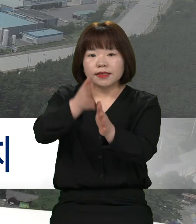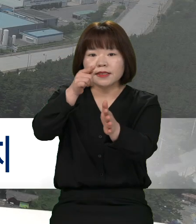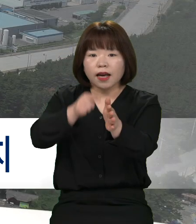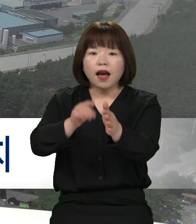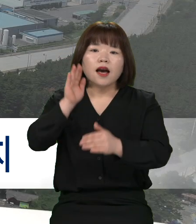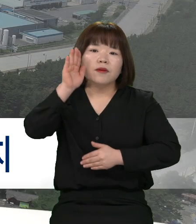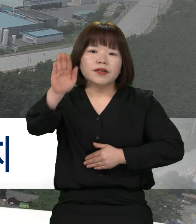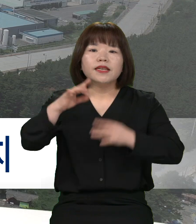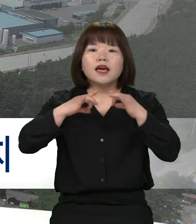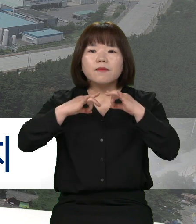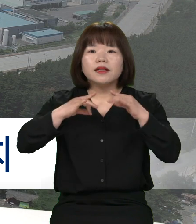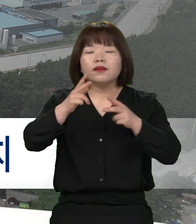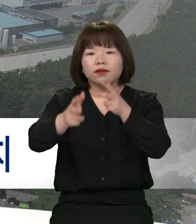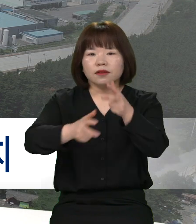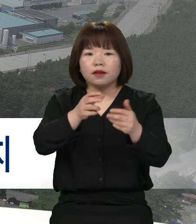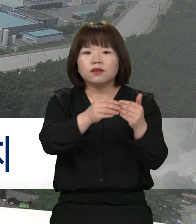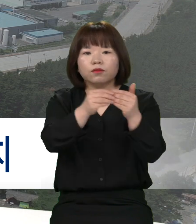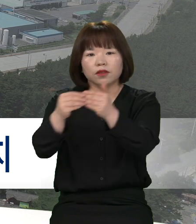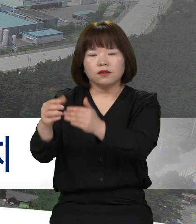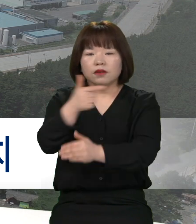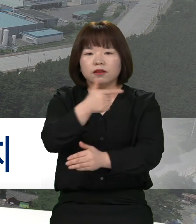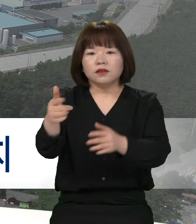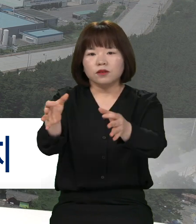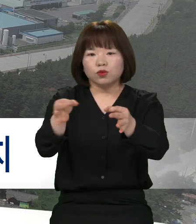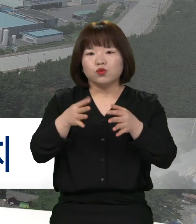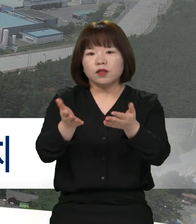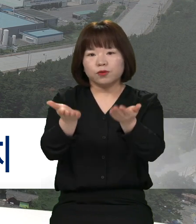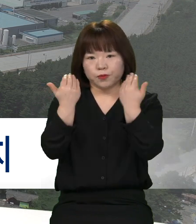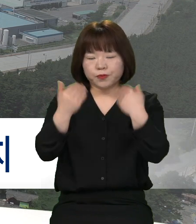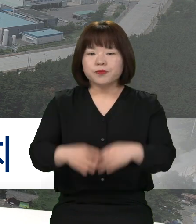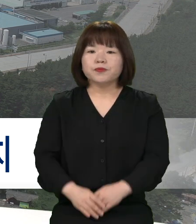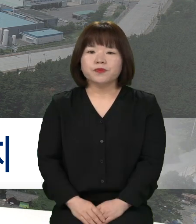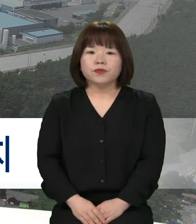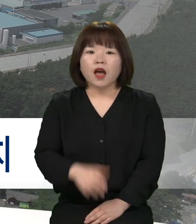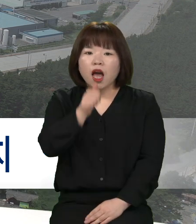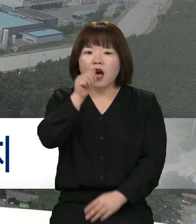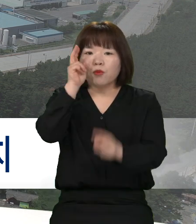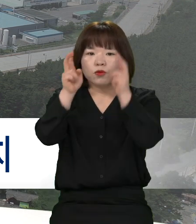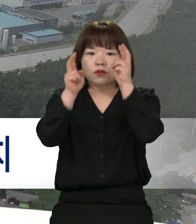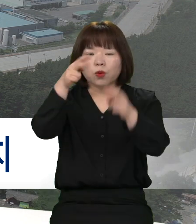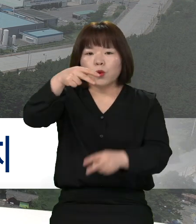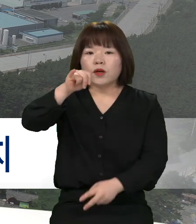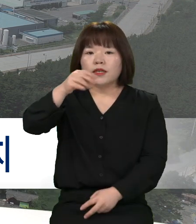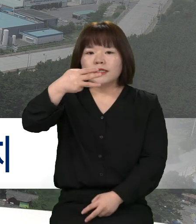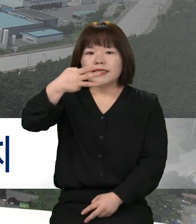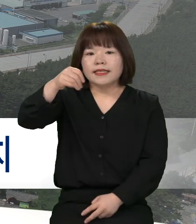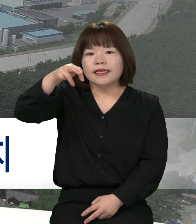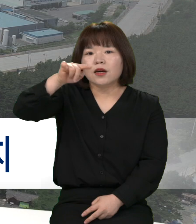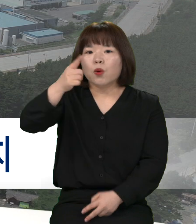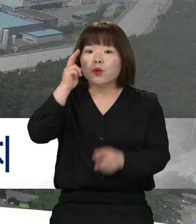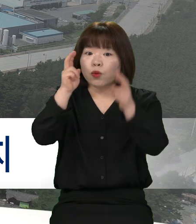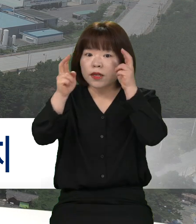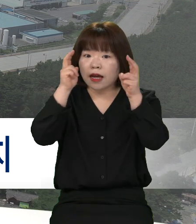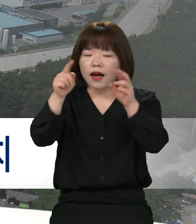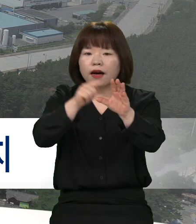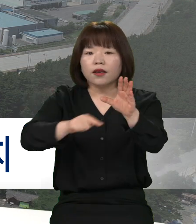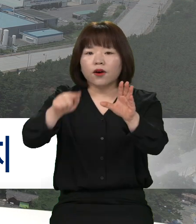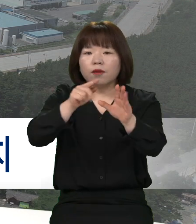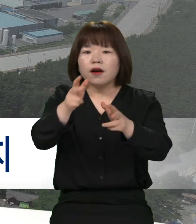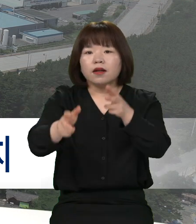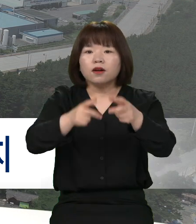포항시가 차세대 배터리 소재 산업을 선도할 대규모 투자를 유치했습니다 포스코 실리콘솔루션이 0일만